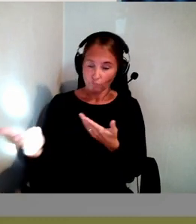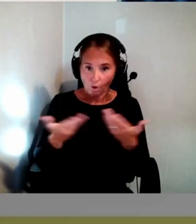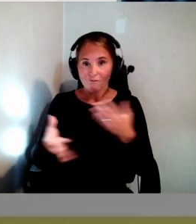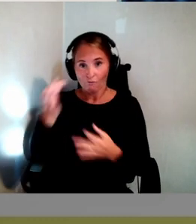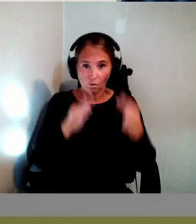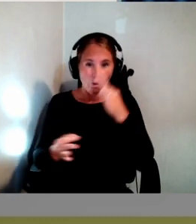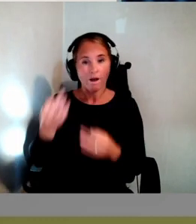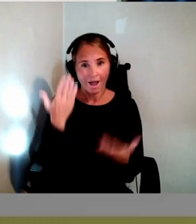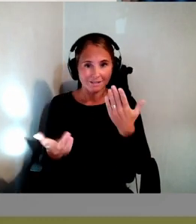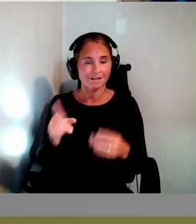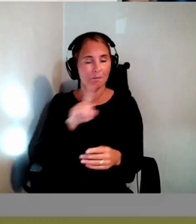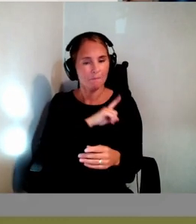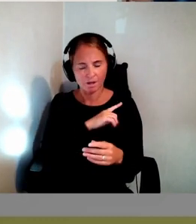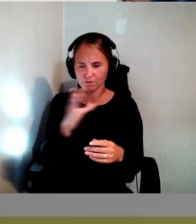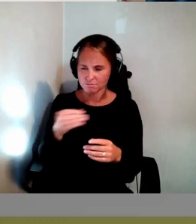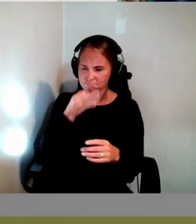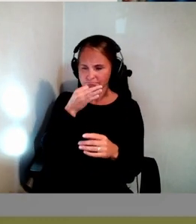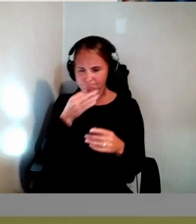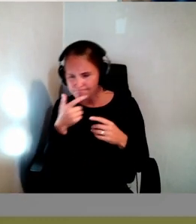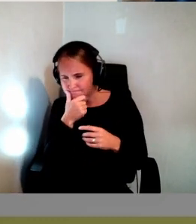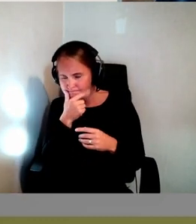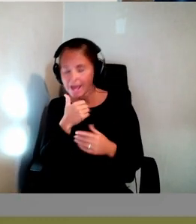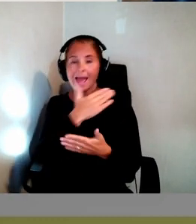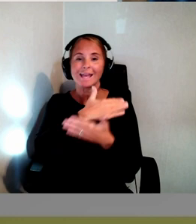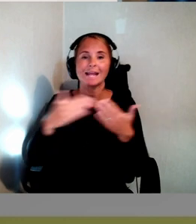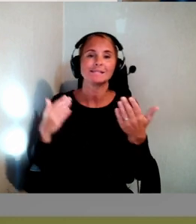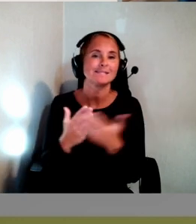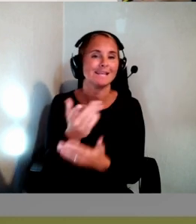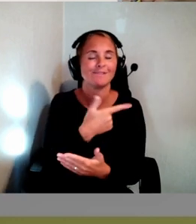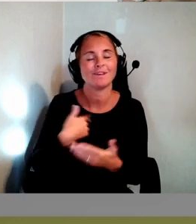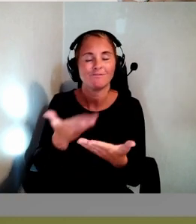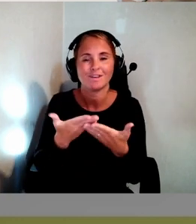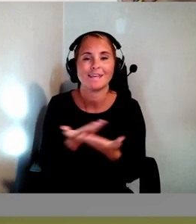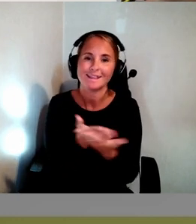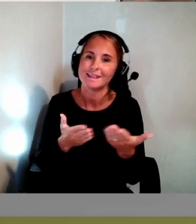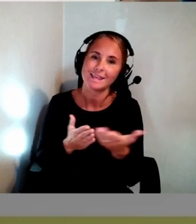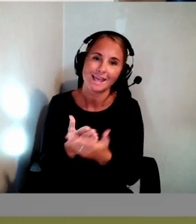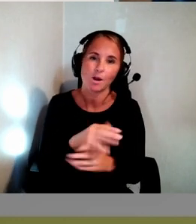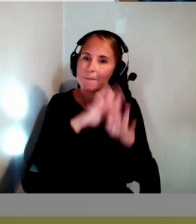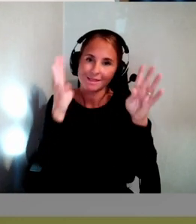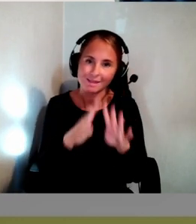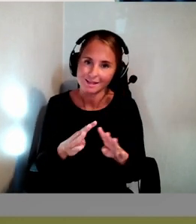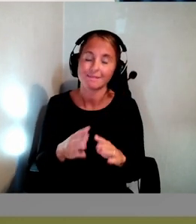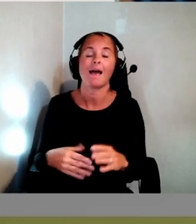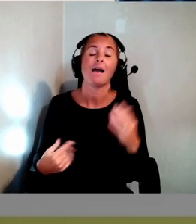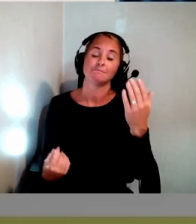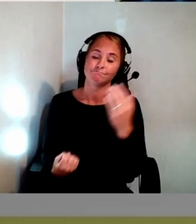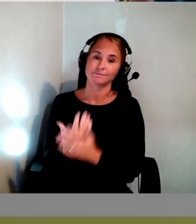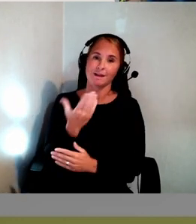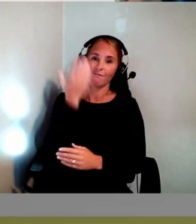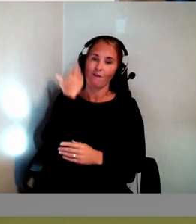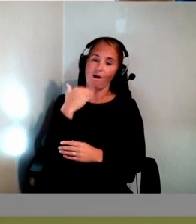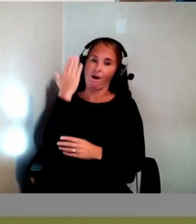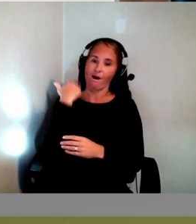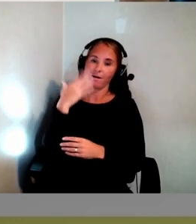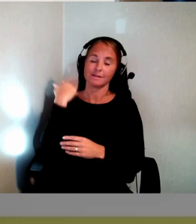och gränssnitt fick vi inte vi med internet utan det kom ju långt tidigare eh och här är lite bilder då